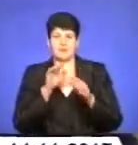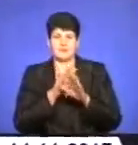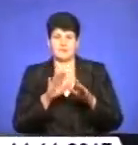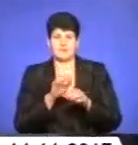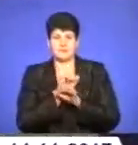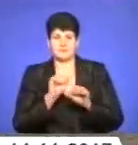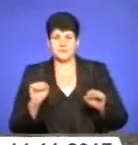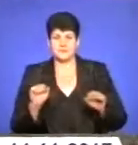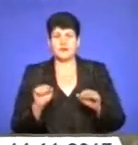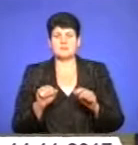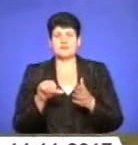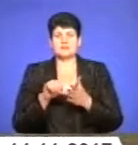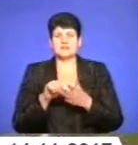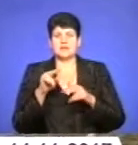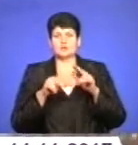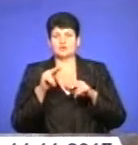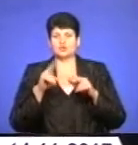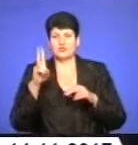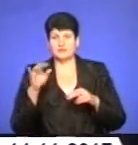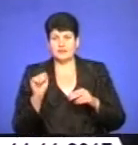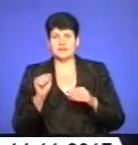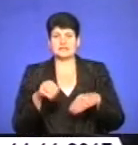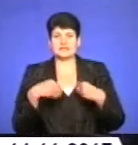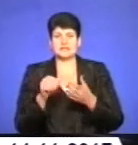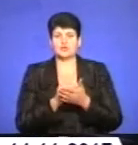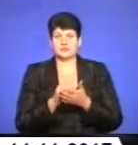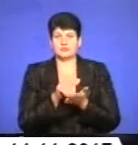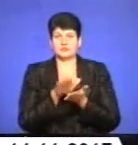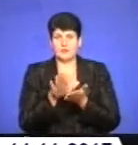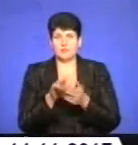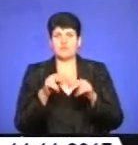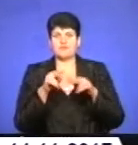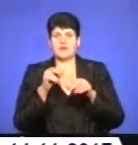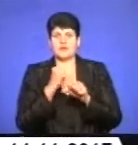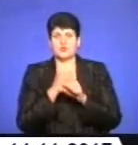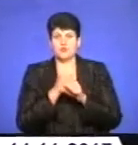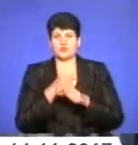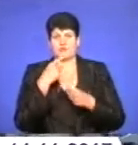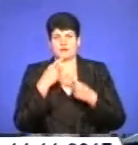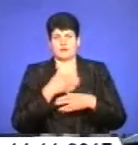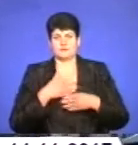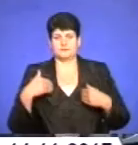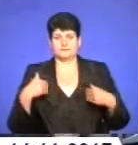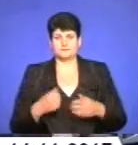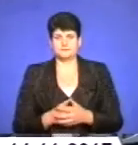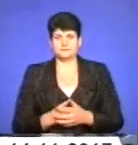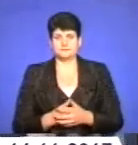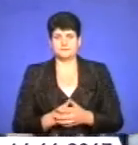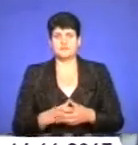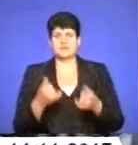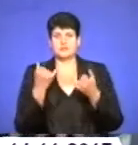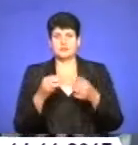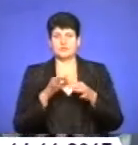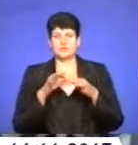Представники забудовника надавати активістам будь-які документи відмовляються. Про будівельні роботи говорять неохоче. Чого вони проводять? На даний момент заміна кабелю